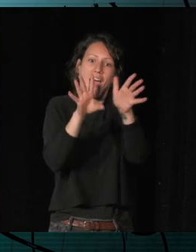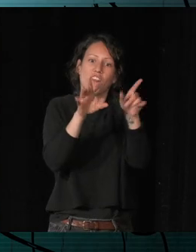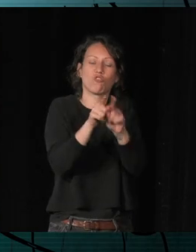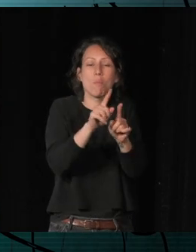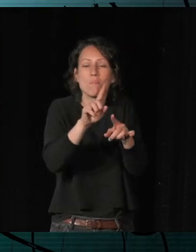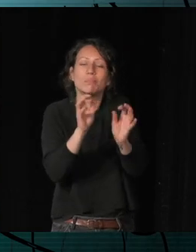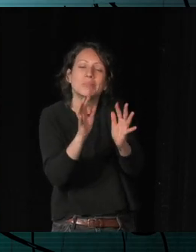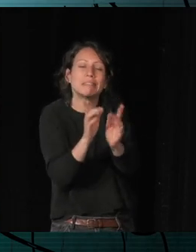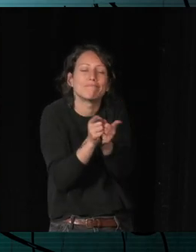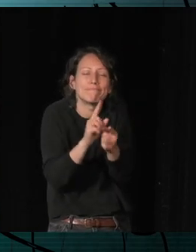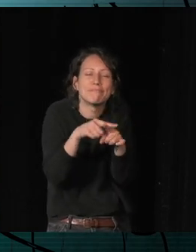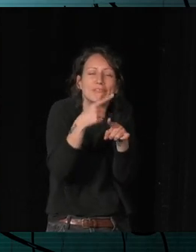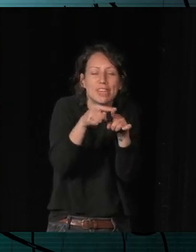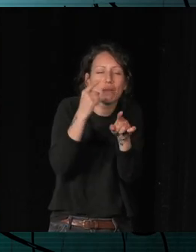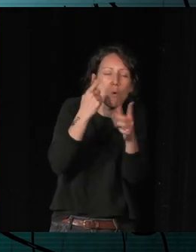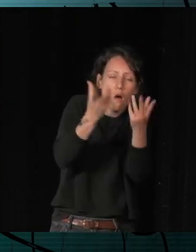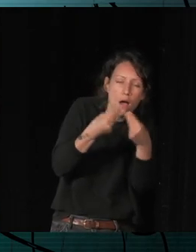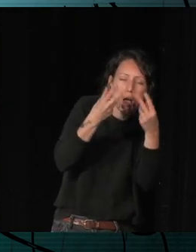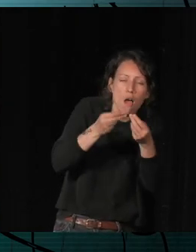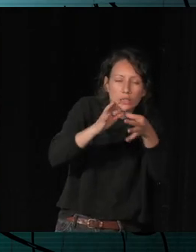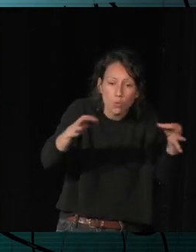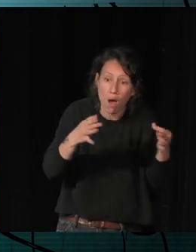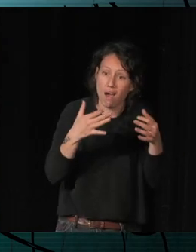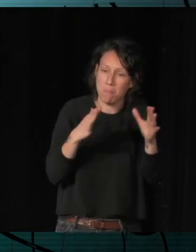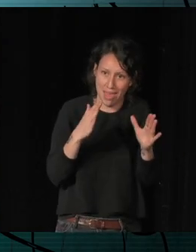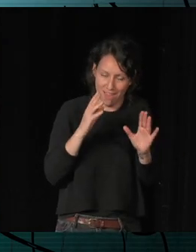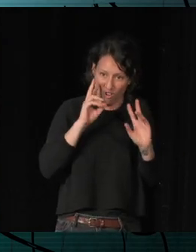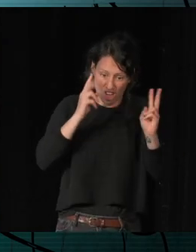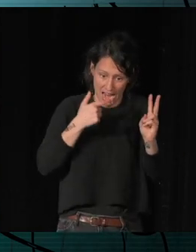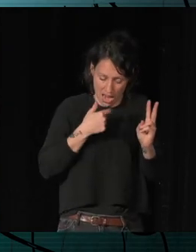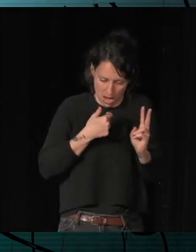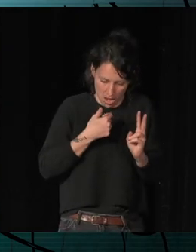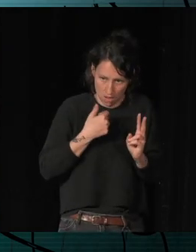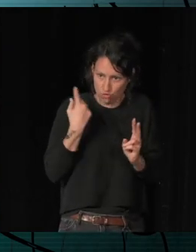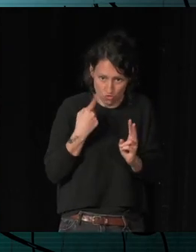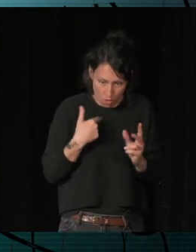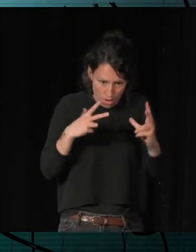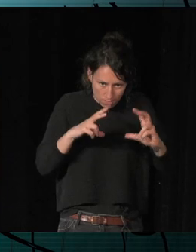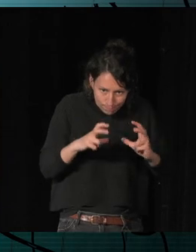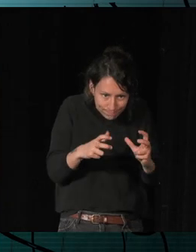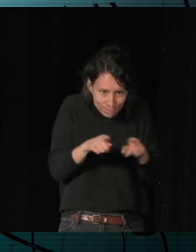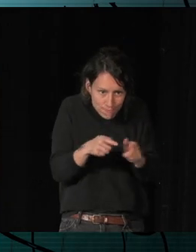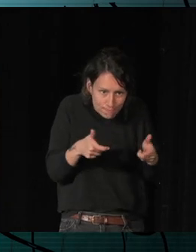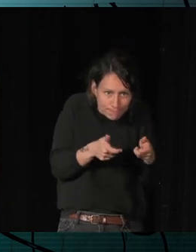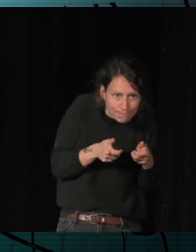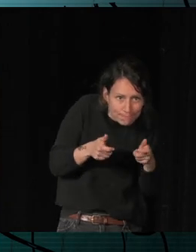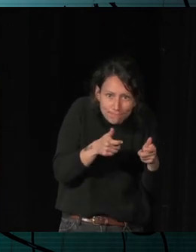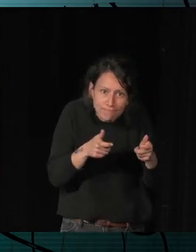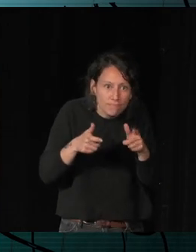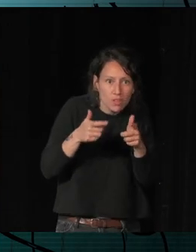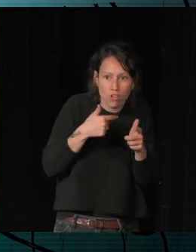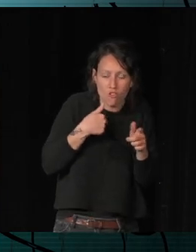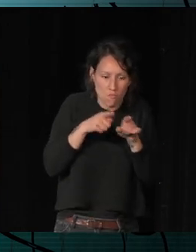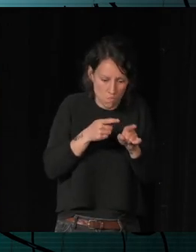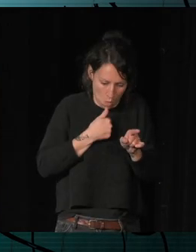déplace son personnage on a une manette quelle qu'elle soit et on est toujours au cœur c'est vraiment une aventure que le joueur vit contrairement à